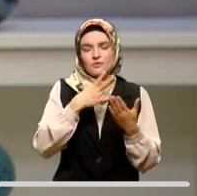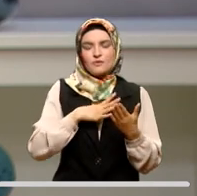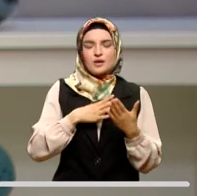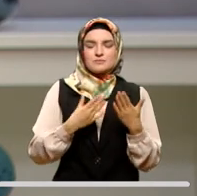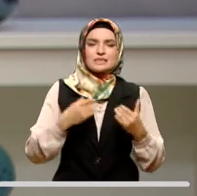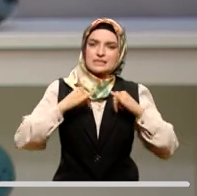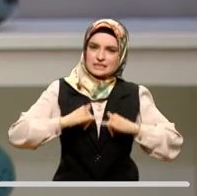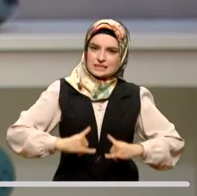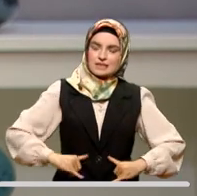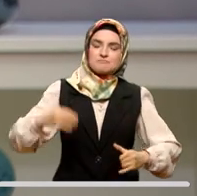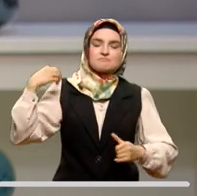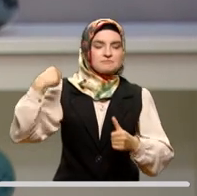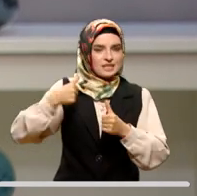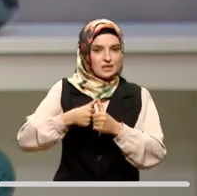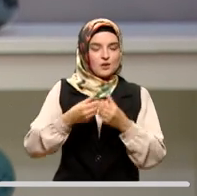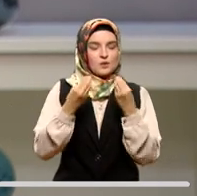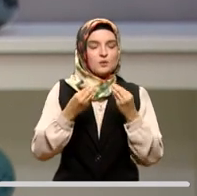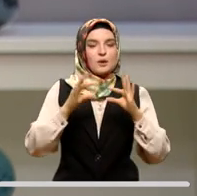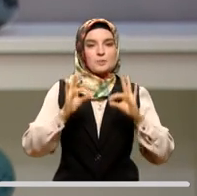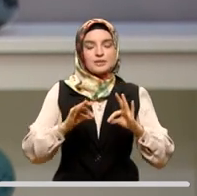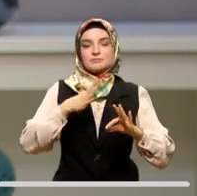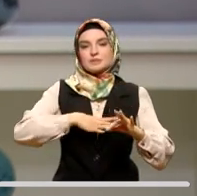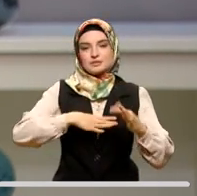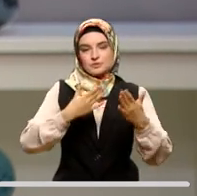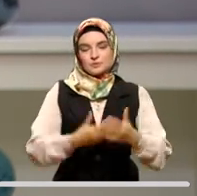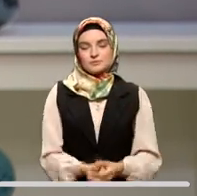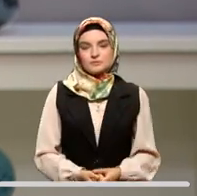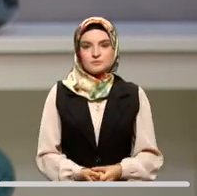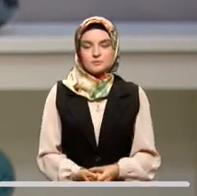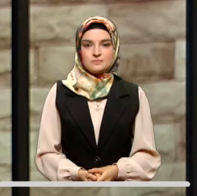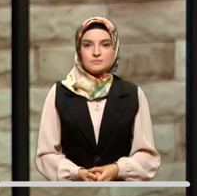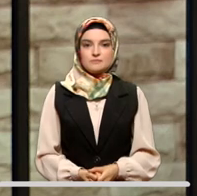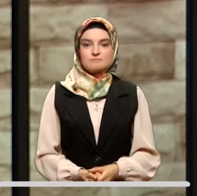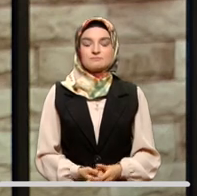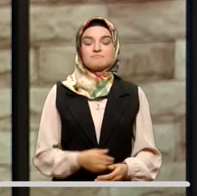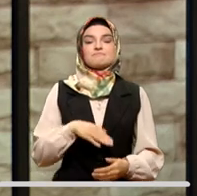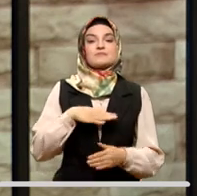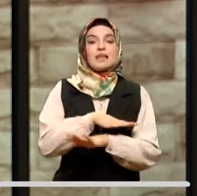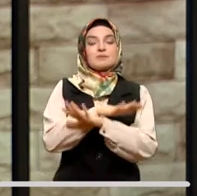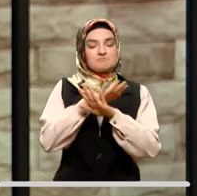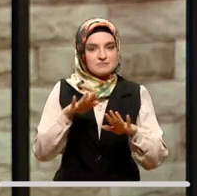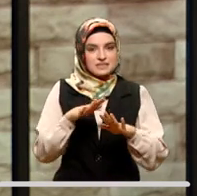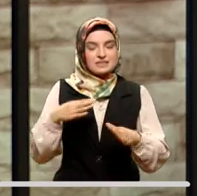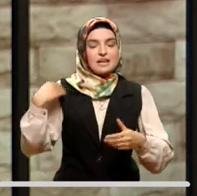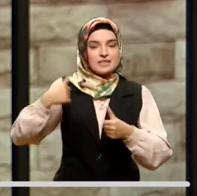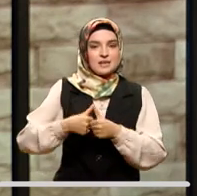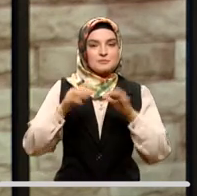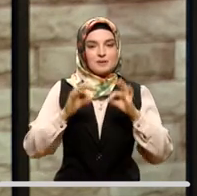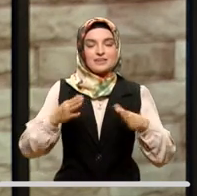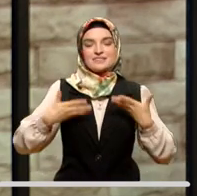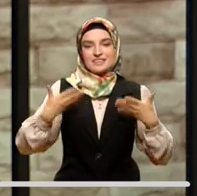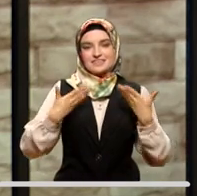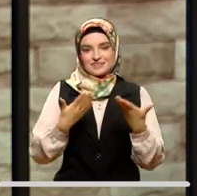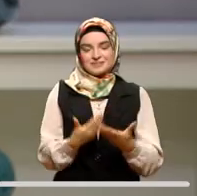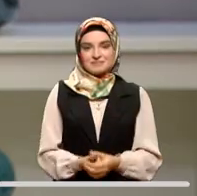sezona güzel, daha heyecan, daha coşkulu başlayalım da diye bir taraftan düşünüyoruz. Her bitişler yeni başlangıçların heyecanıdır. İnşallah